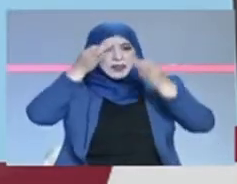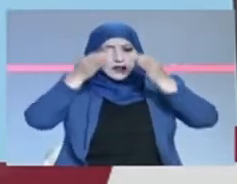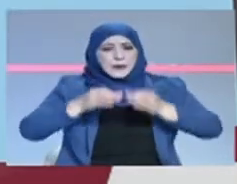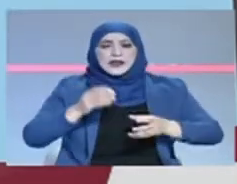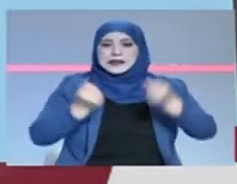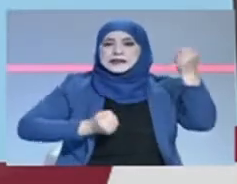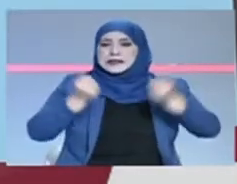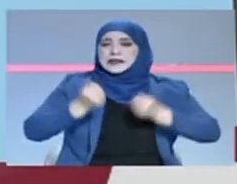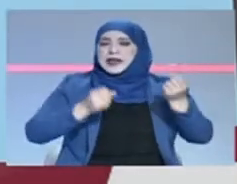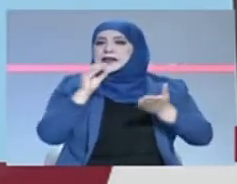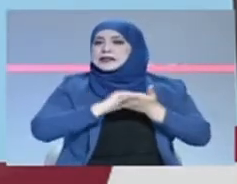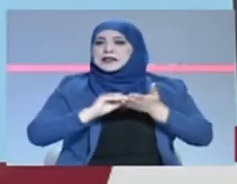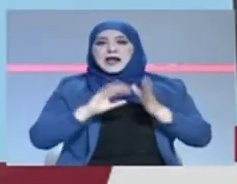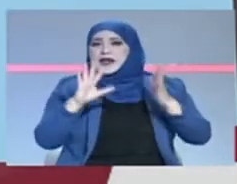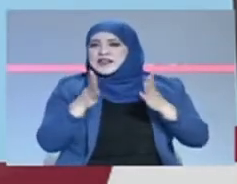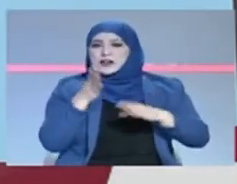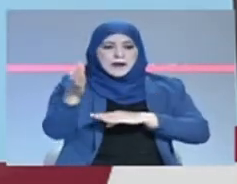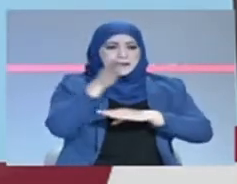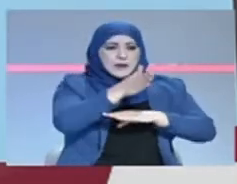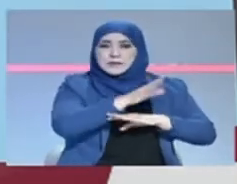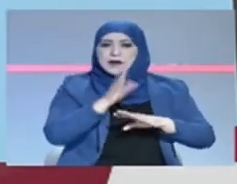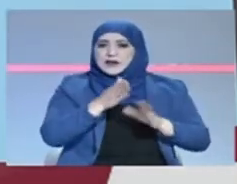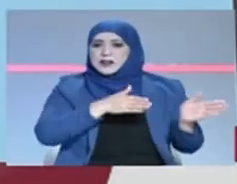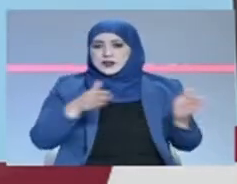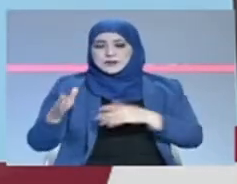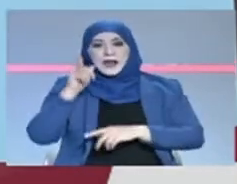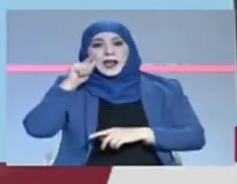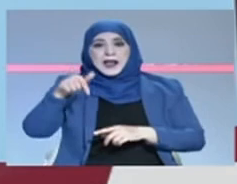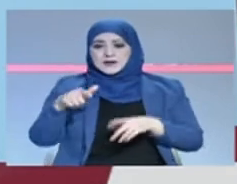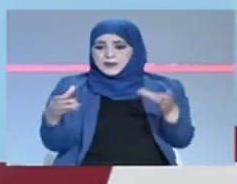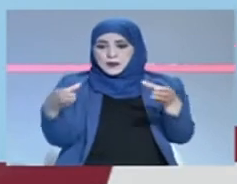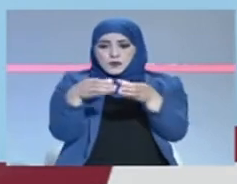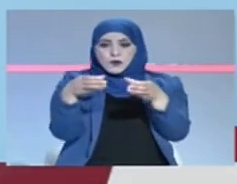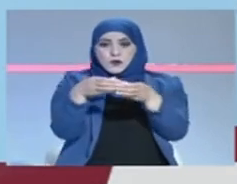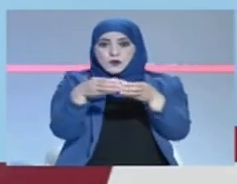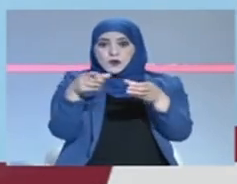فما كوميسيون لجنة معناتها في على المستوى